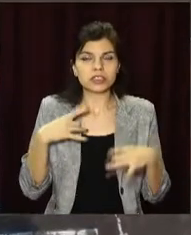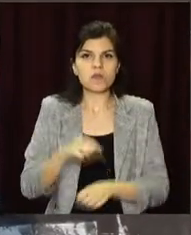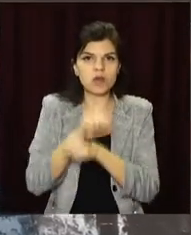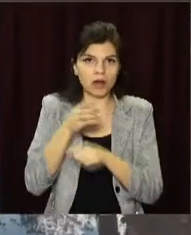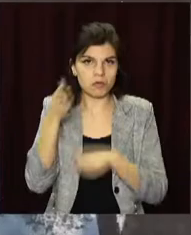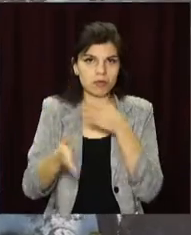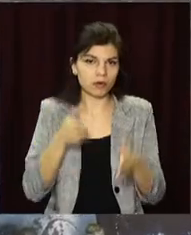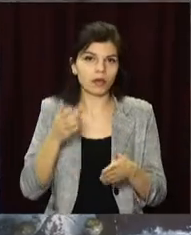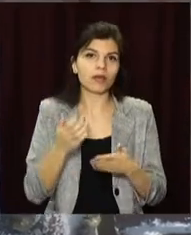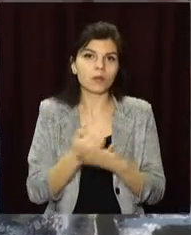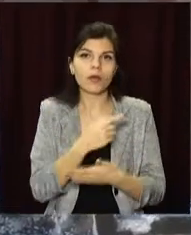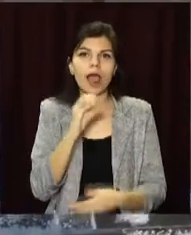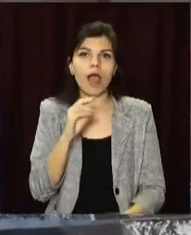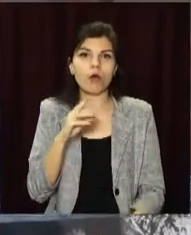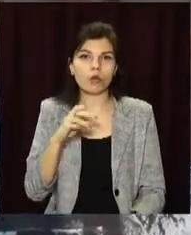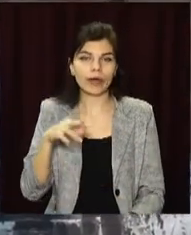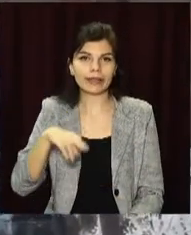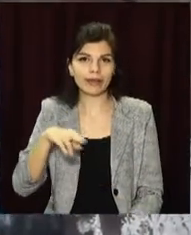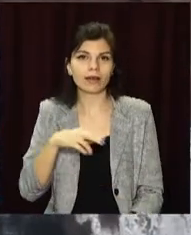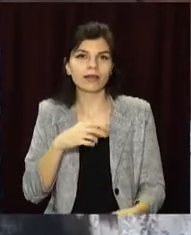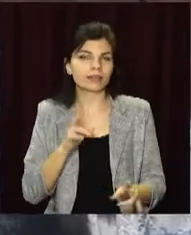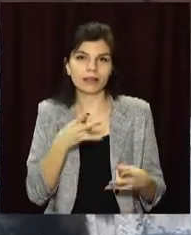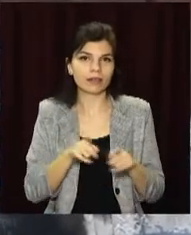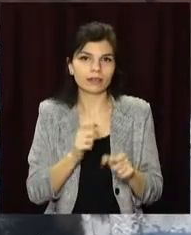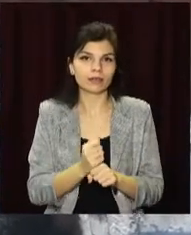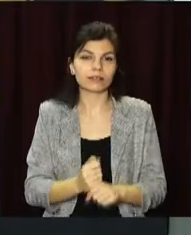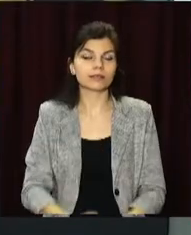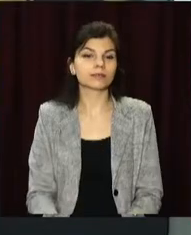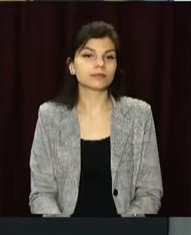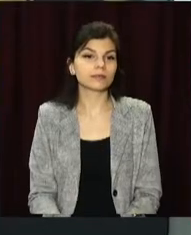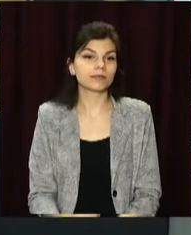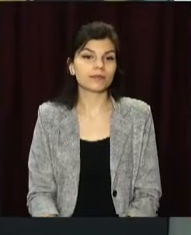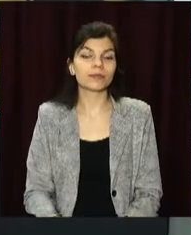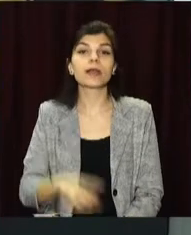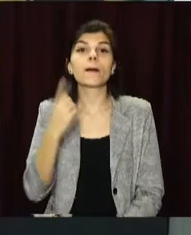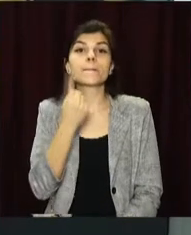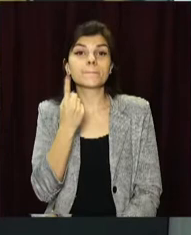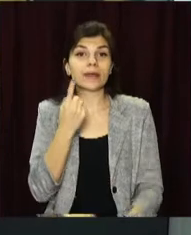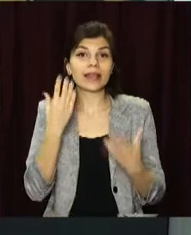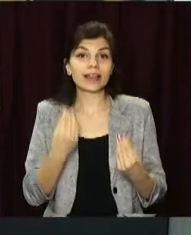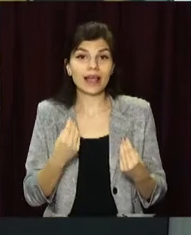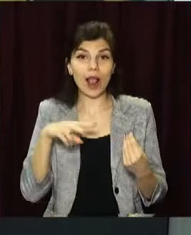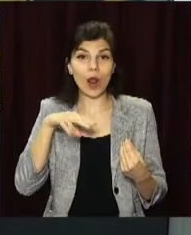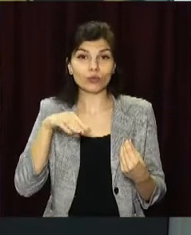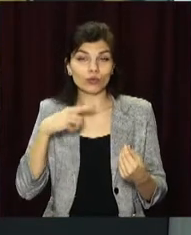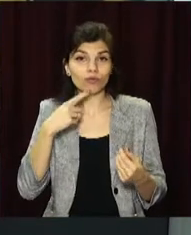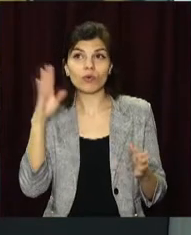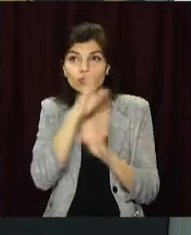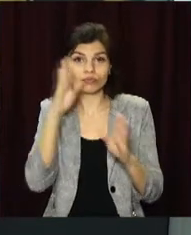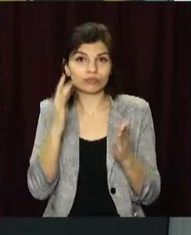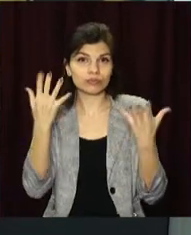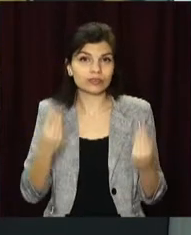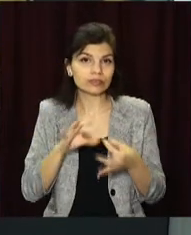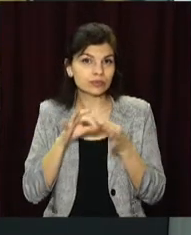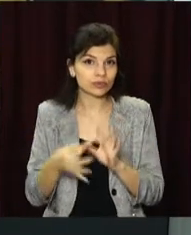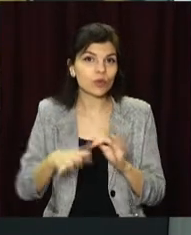Тамара Іванова, Андрій Кравцов, Open News, телеканал «Відкритий». У перший день лютого синоптики прогнозували ускладнення